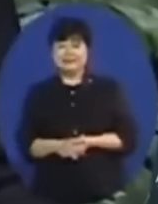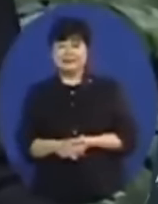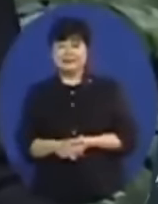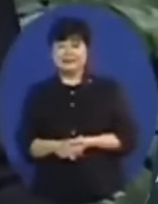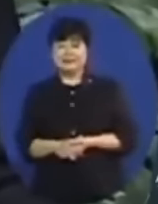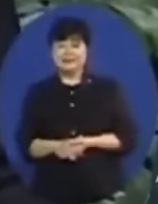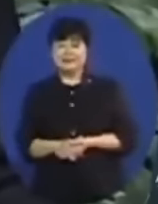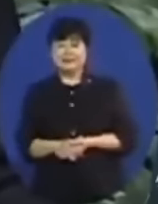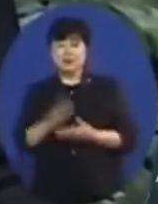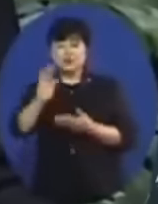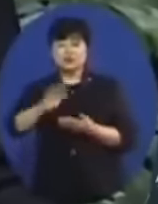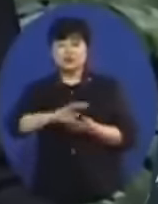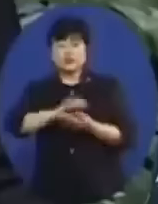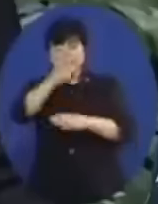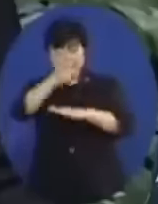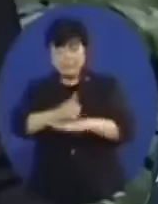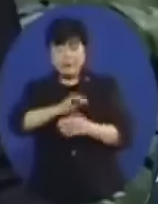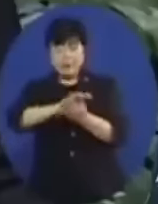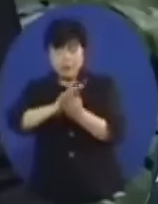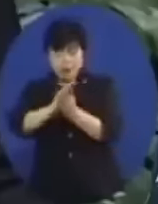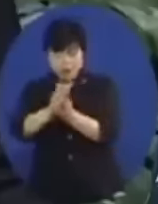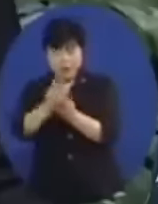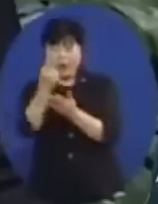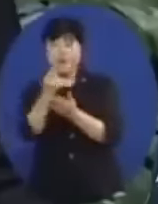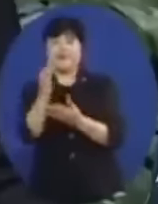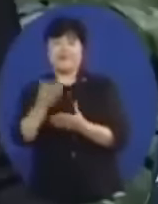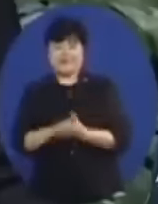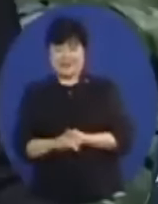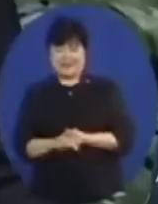어떻게 되었든 변화는 오고야 마는 것입니다.